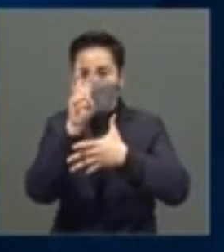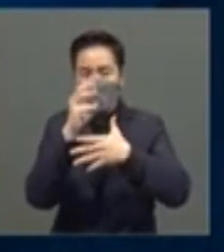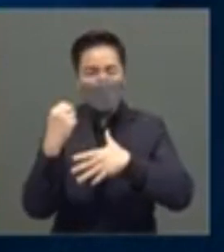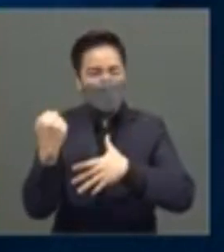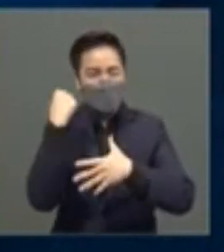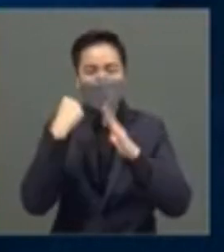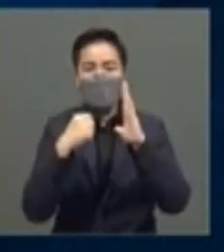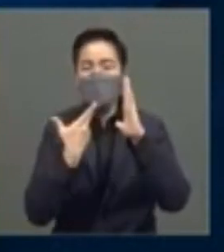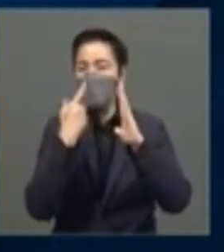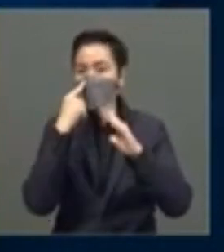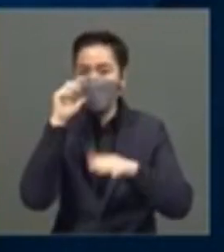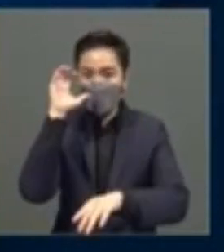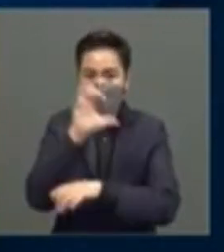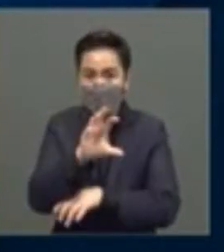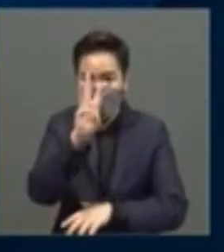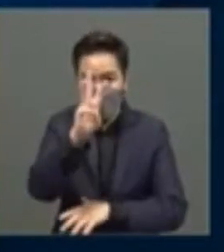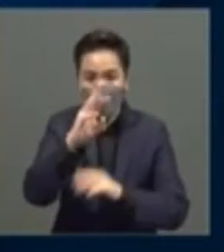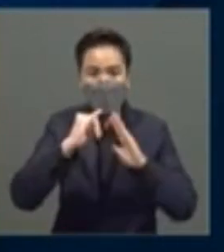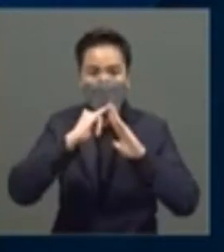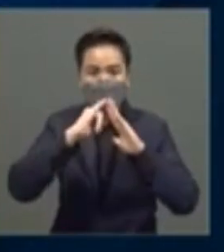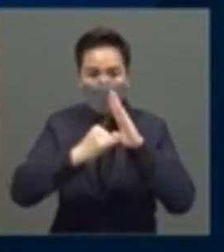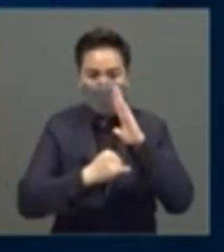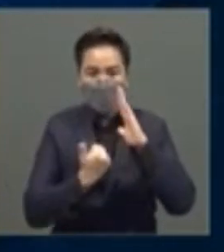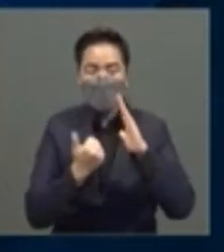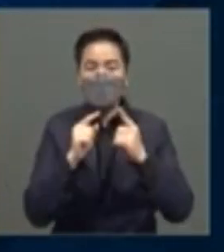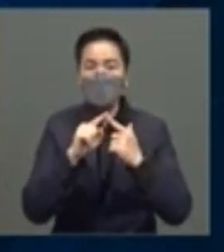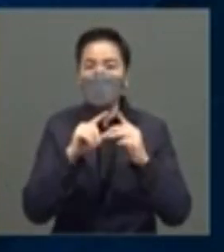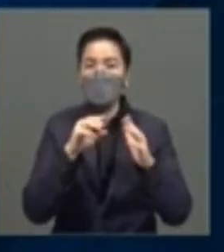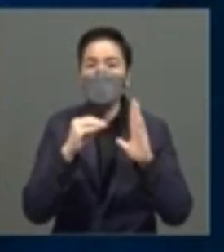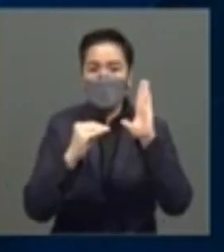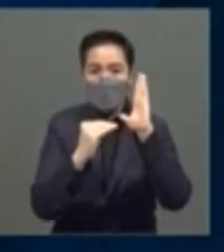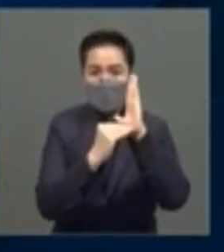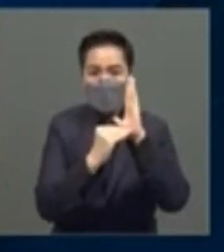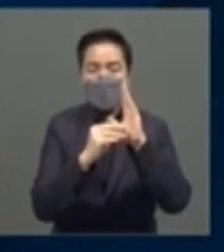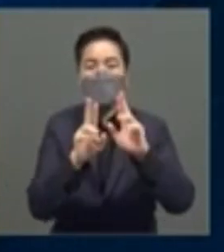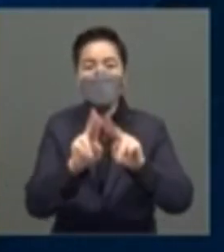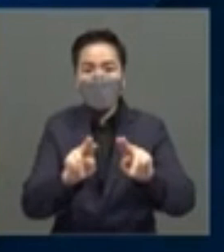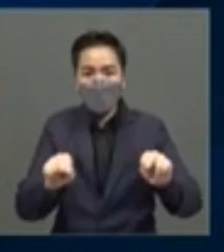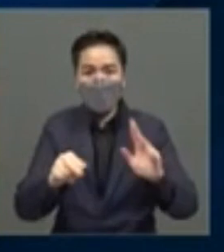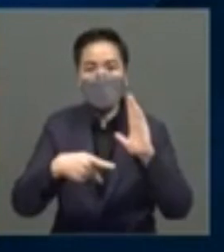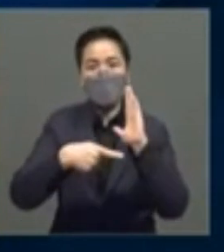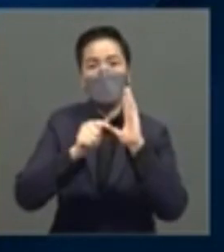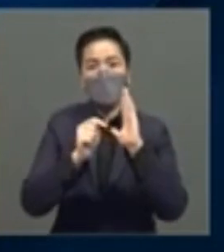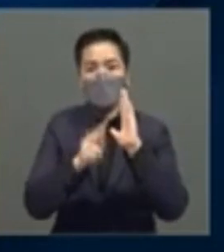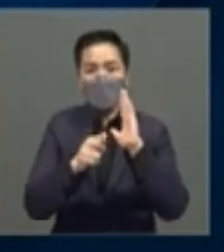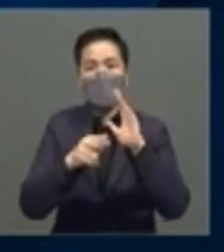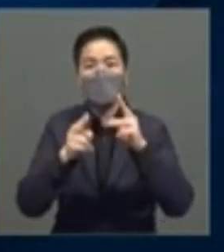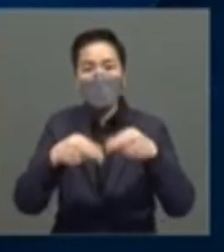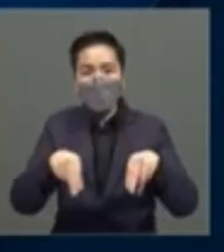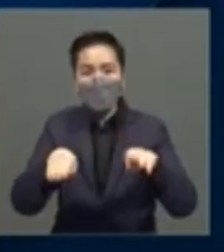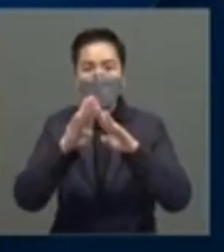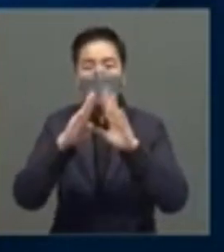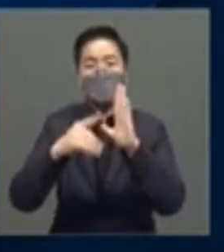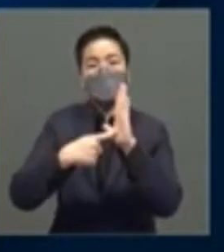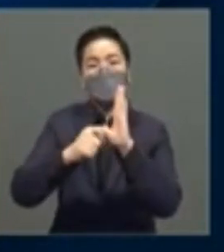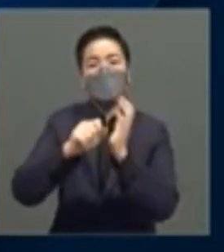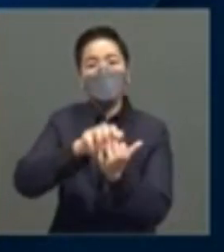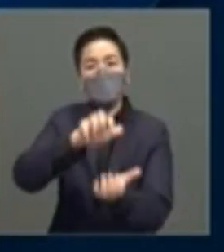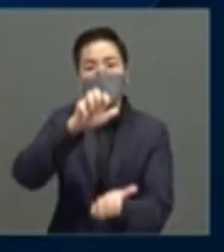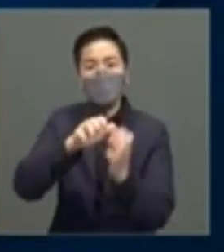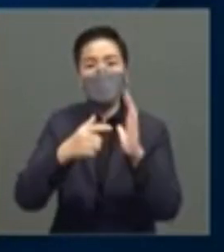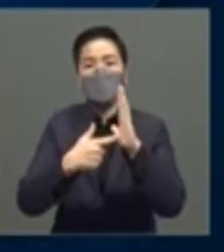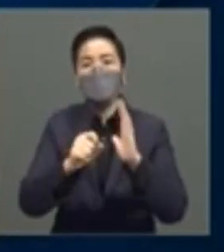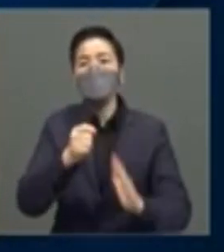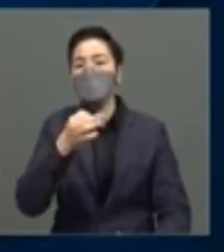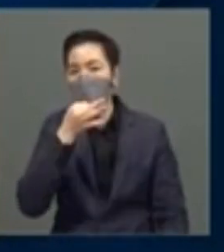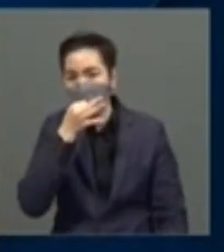ข้นควบคุมเข้มข้นอย่างเข้มงวดก็ได้แก่กทม.นนทบุรีปทุมธานีนครปฐมสมุทรปราการและสมุ